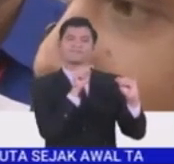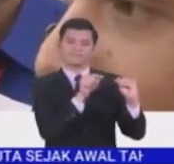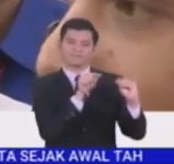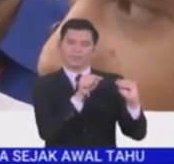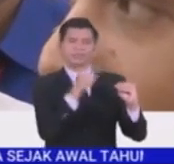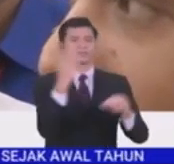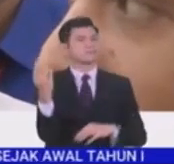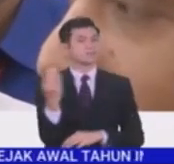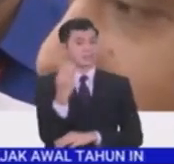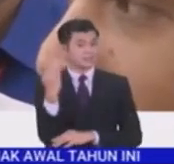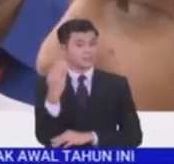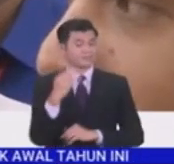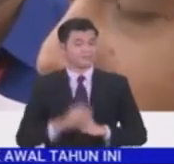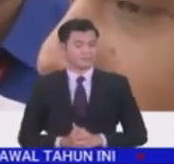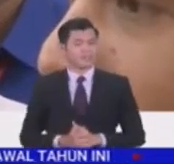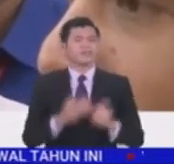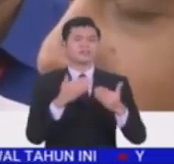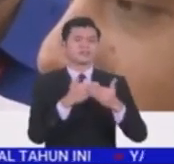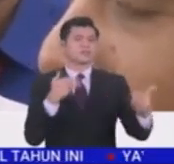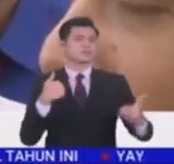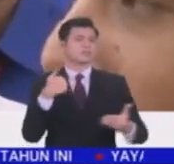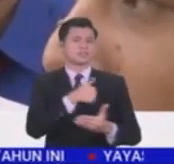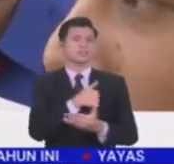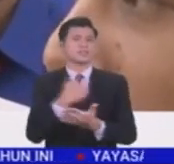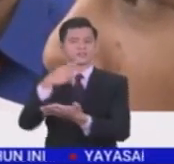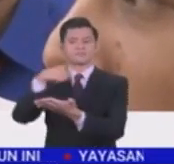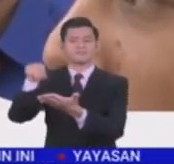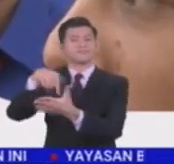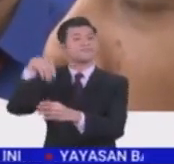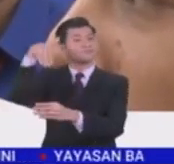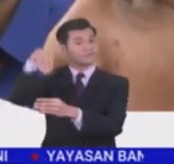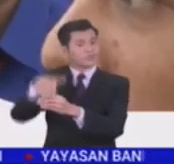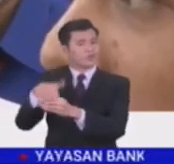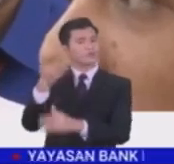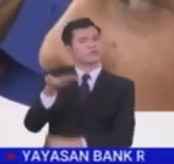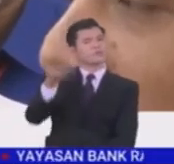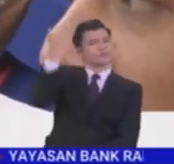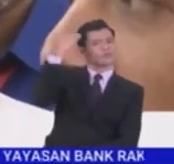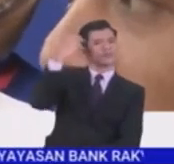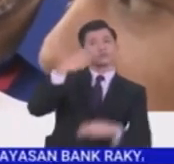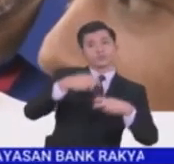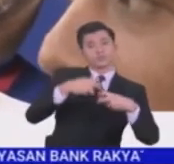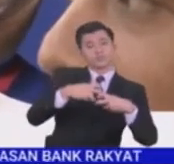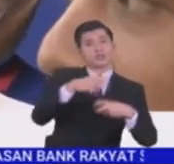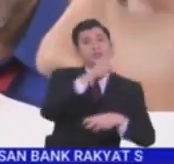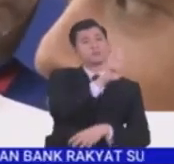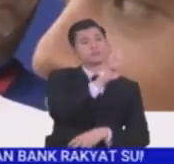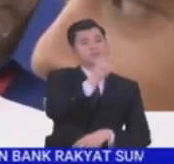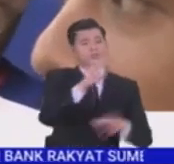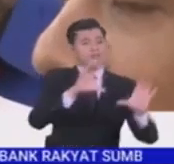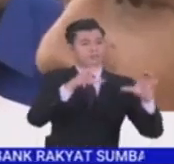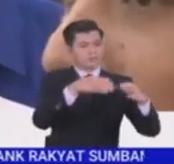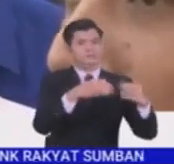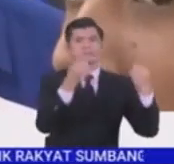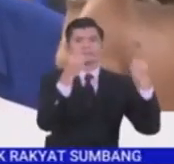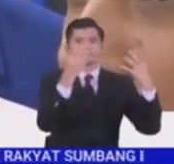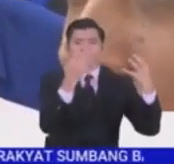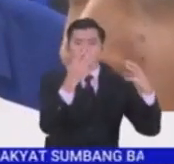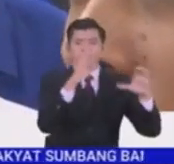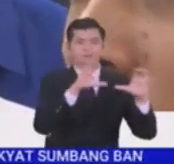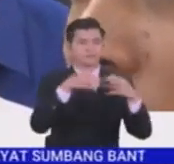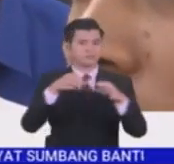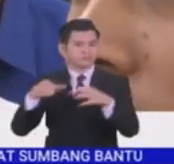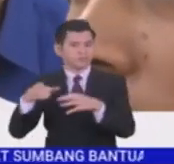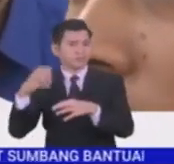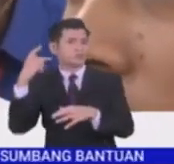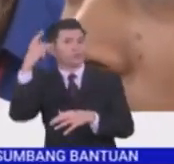Seperti biasa, sebelum pelan raya, dulu lagi susah. Komponen BN ni banyak. Sekarang ni